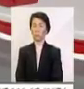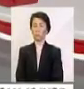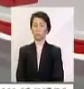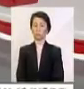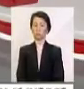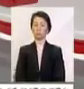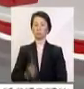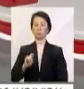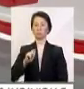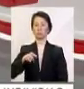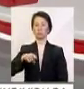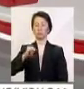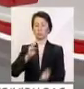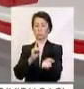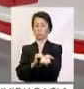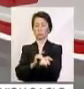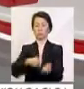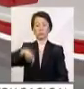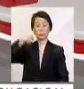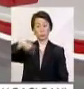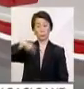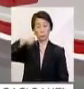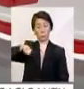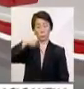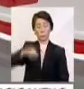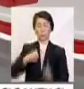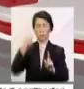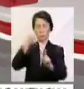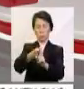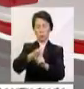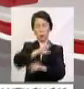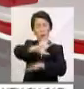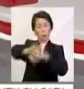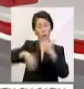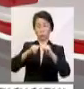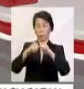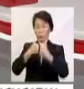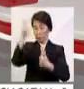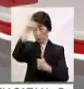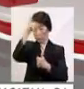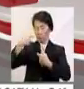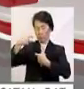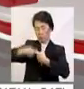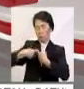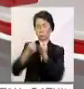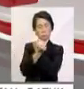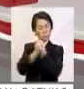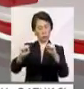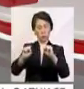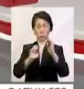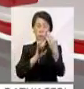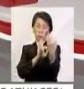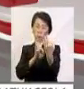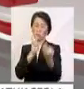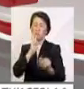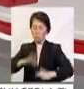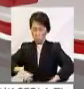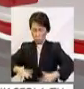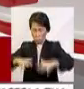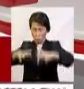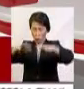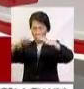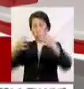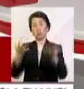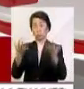Timbalan Perdana Menteri Datuk Seri Dr. Wan Azizah mengarahkan semua agensi kerajaan yang berkaitan bersiap sedia menghadapi banjir monsun timur